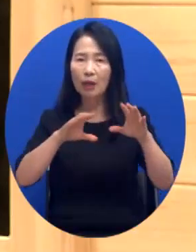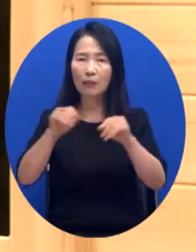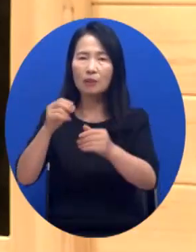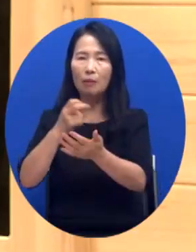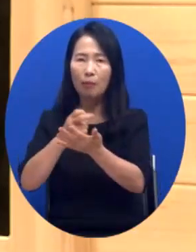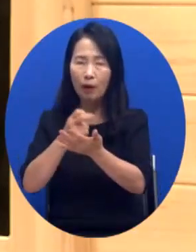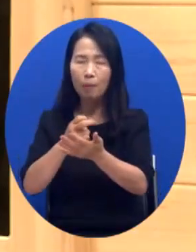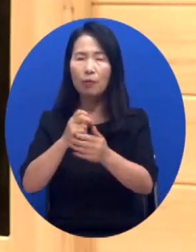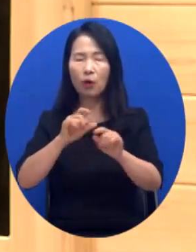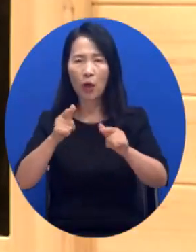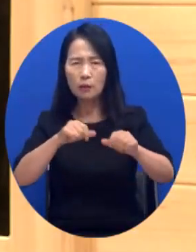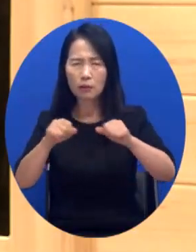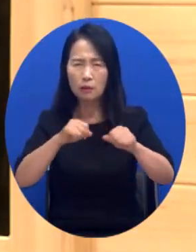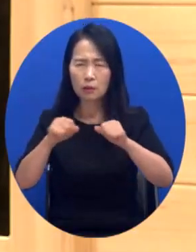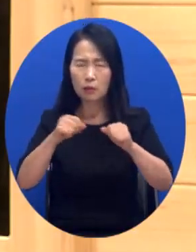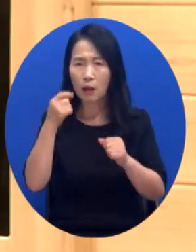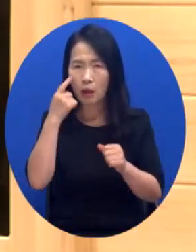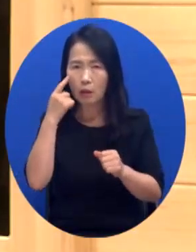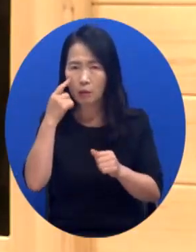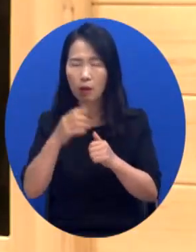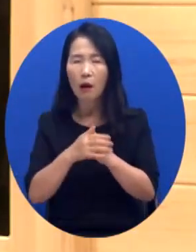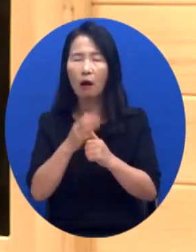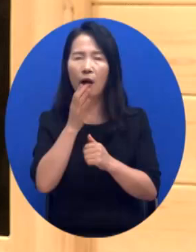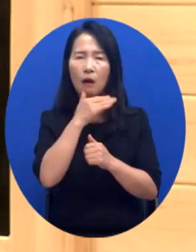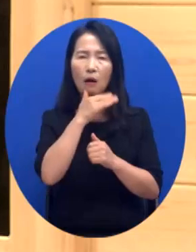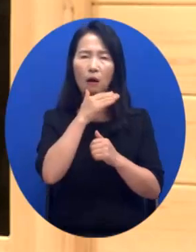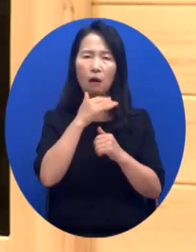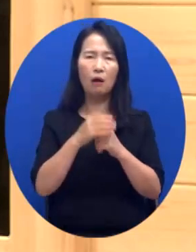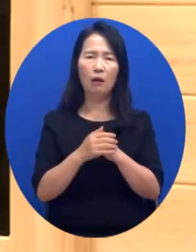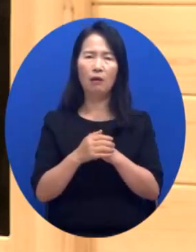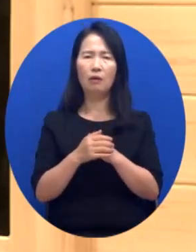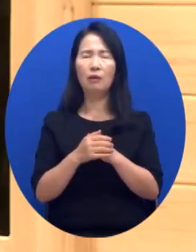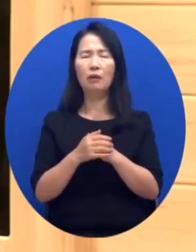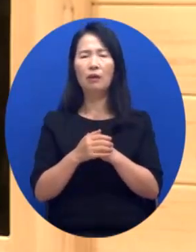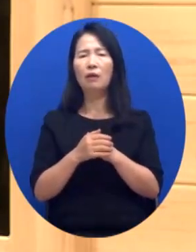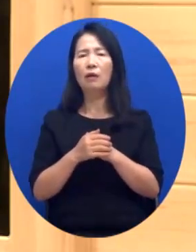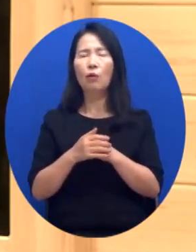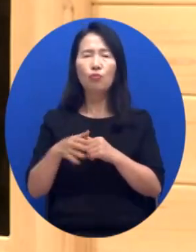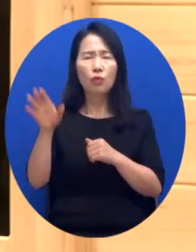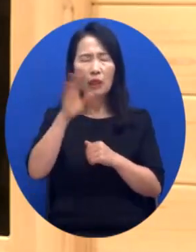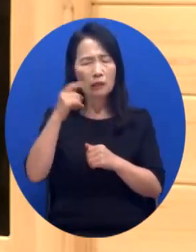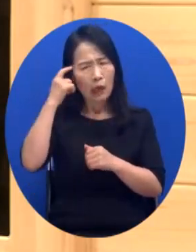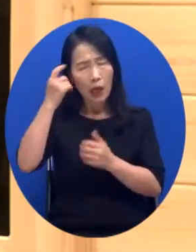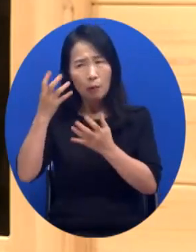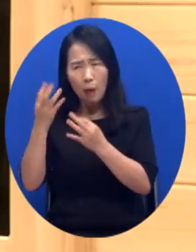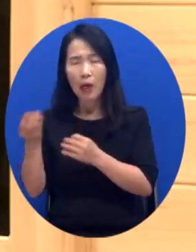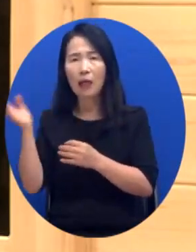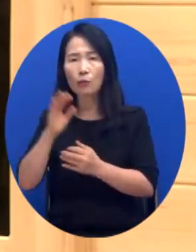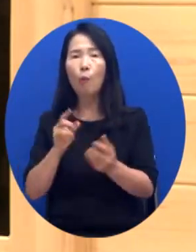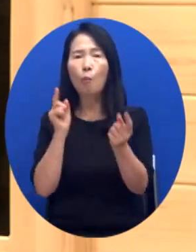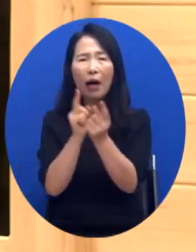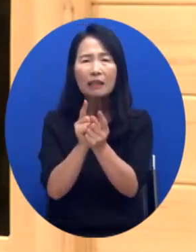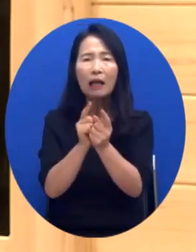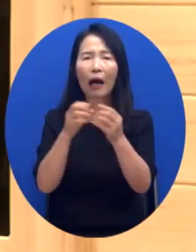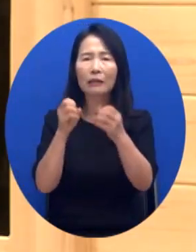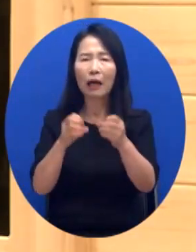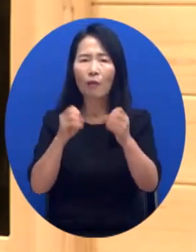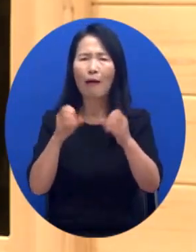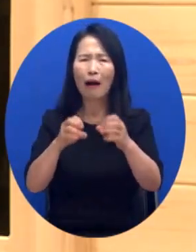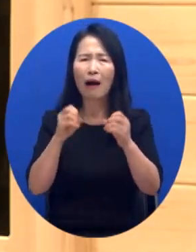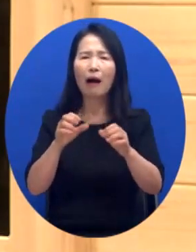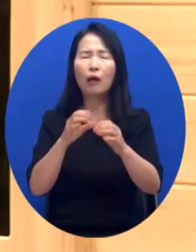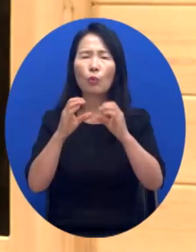면에서 활동을 할 때 아무리 뭐 진영 논리가 다르더라도 만나서 얘기하고